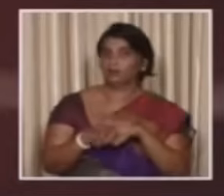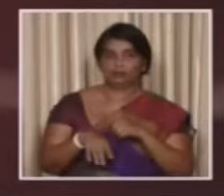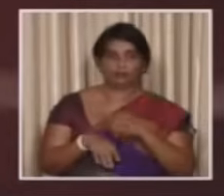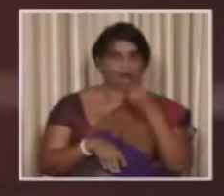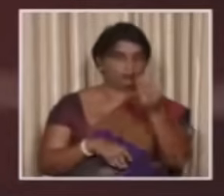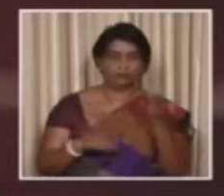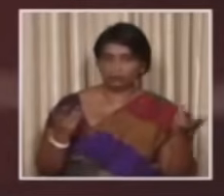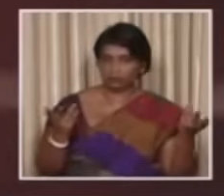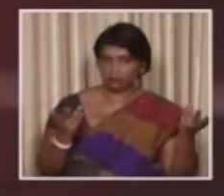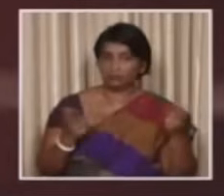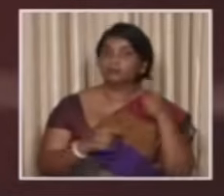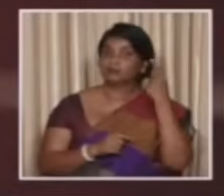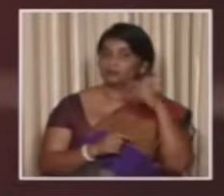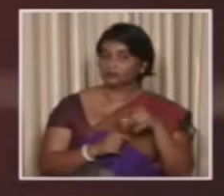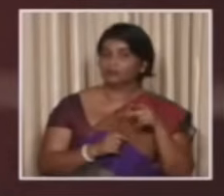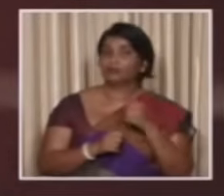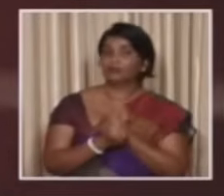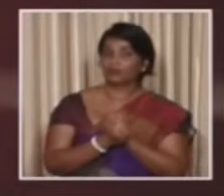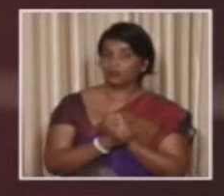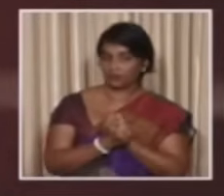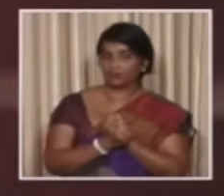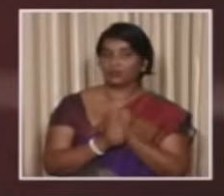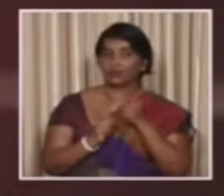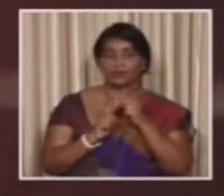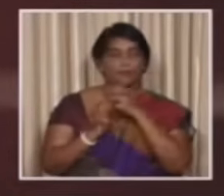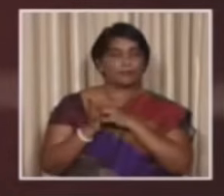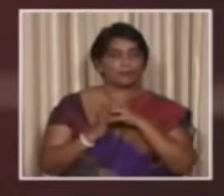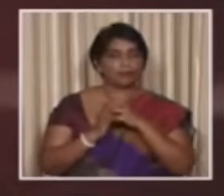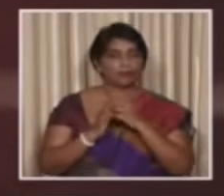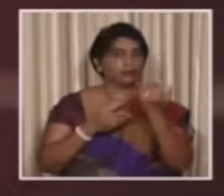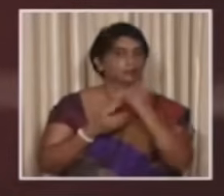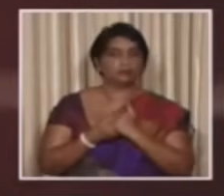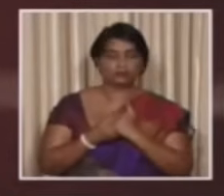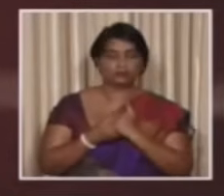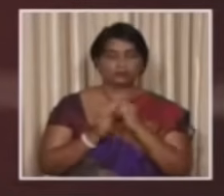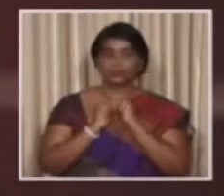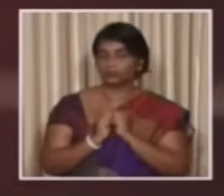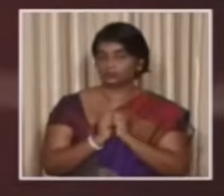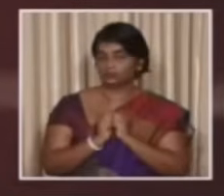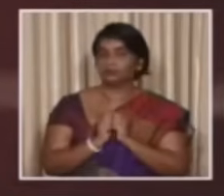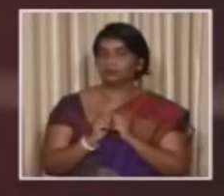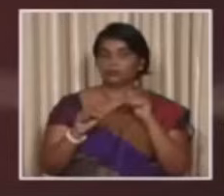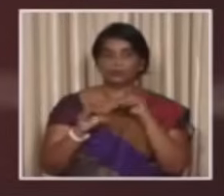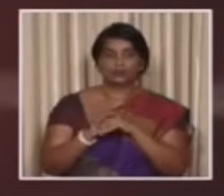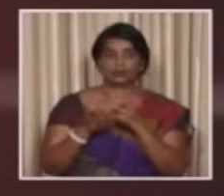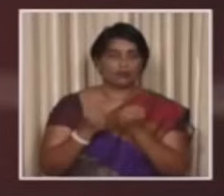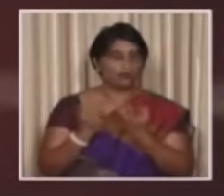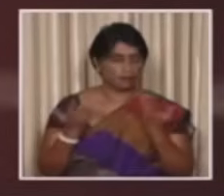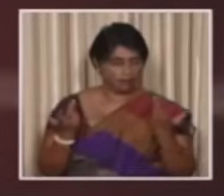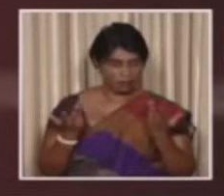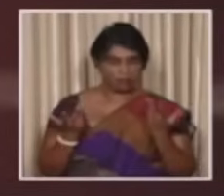දුන්නේ නැහැ. ඒක නිසා පොලිසියට ඒ පළාත්වලින් නියෝජනයක් වෙන විදිහට සේවකයෝ නිලධාරි බඳව ගන්න බැරිව